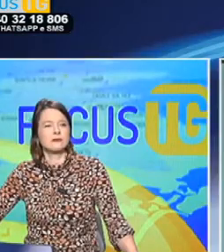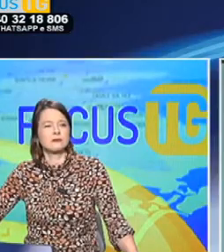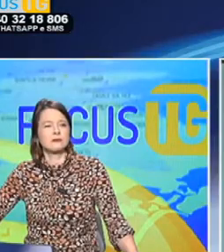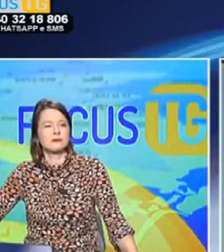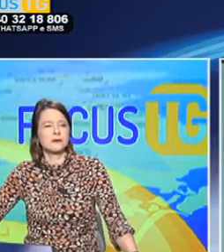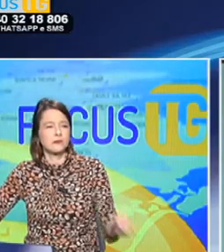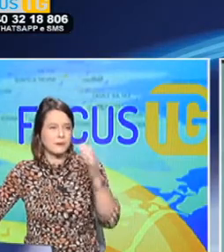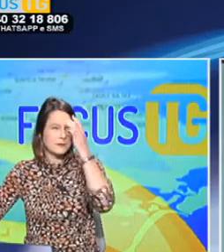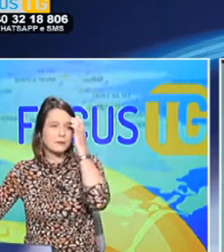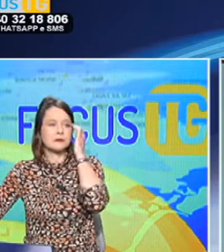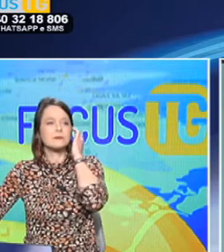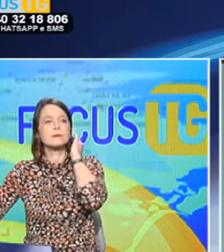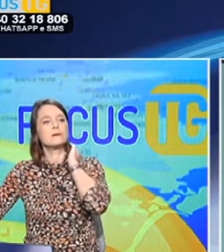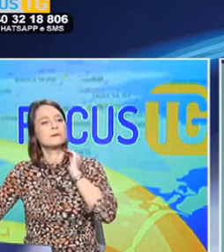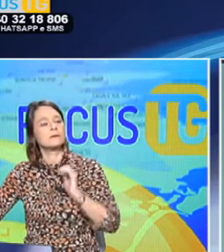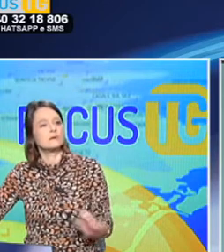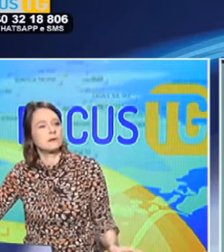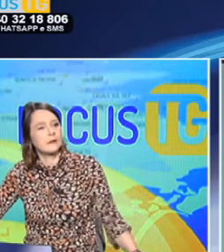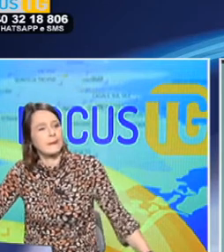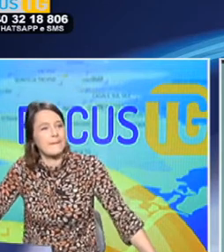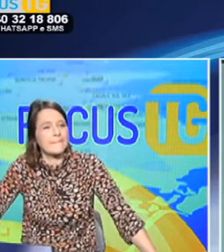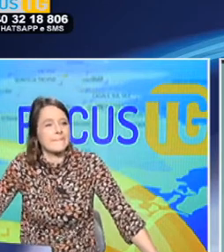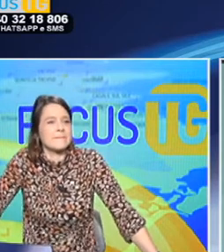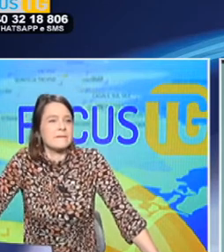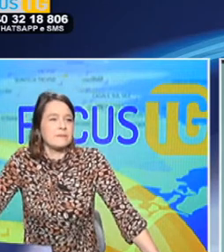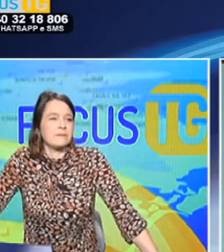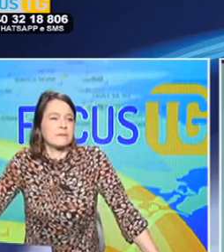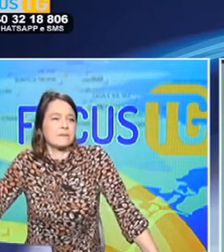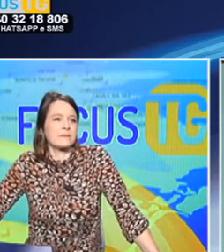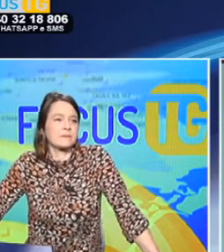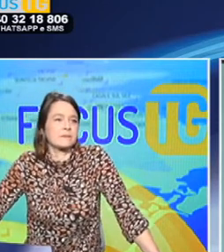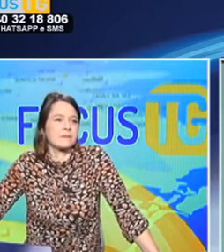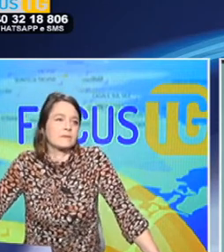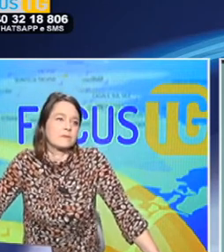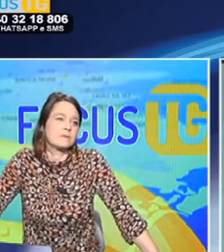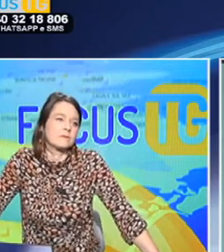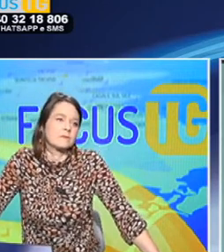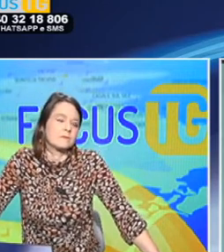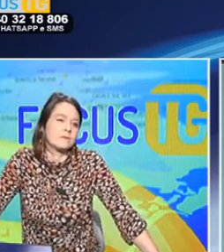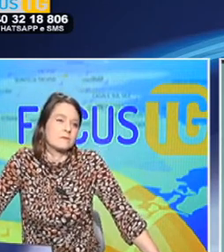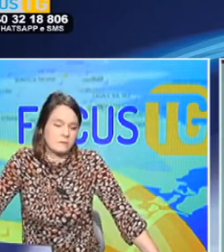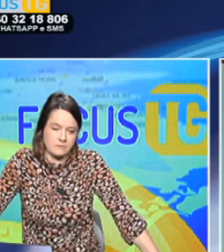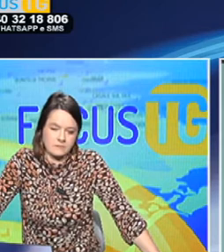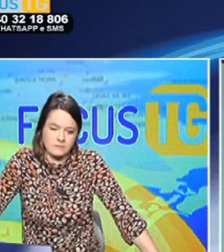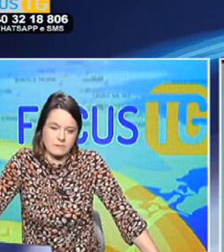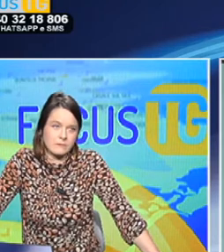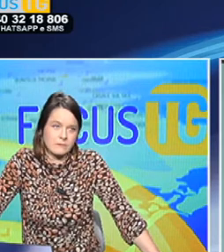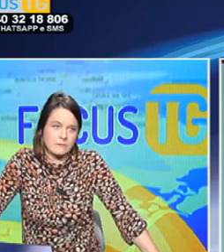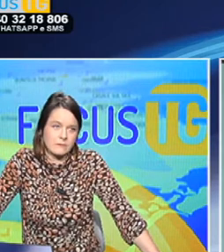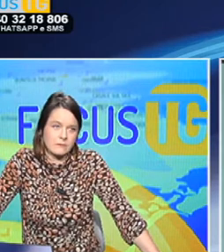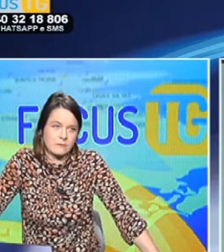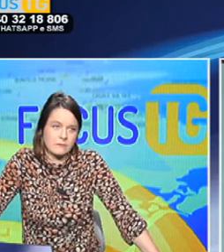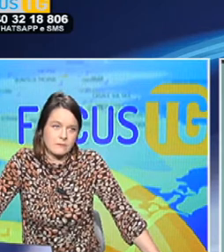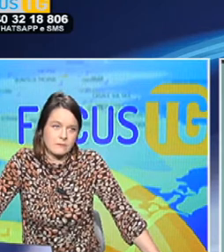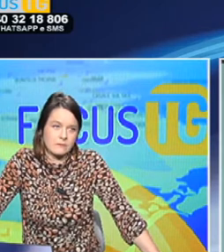alla motorizzazione civile di fare qualcosa. È un problema non solo di Vicenza, acuito a Vicenza, ma un po' in tutto il